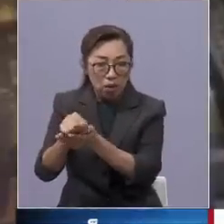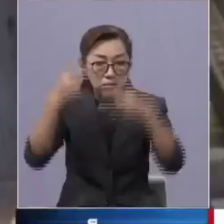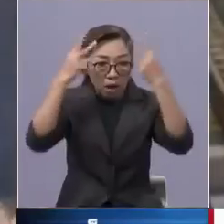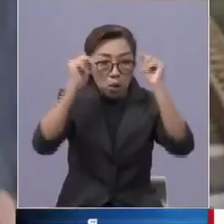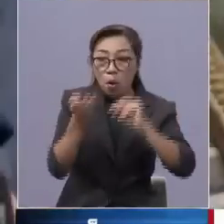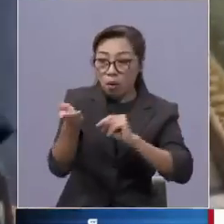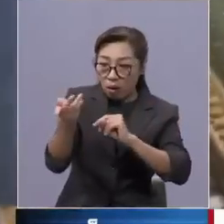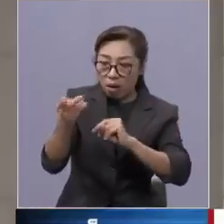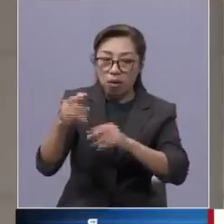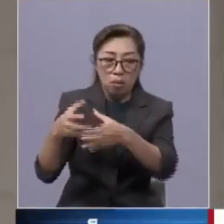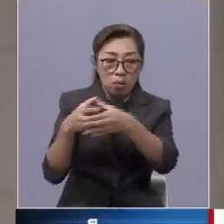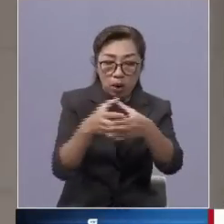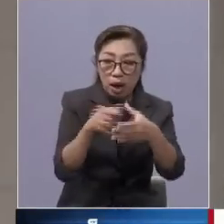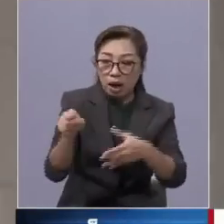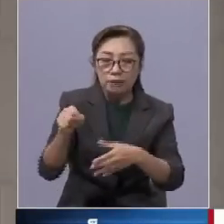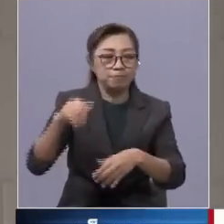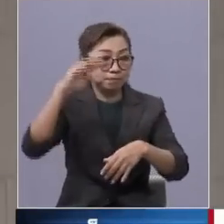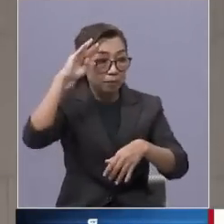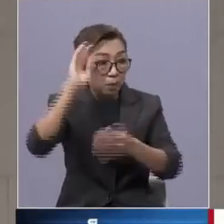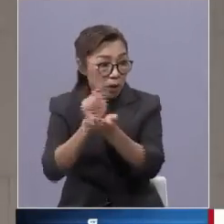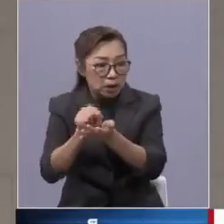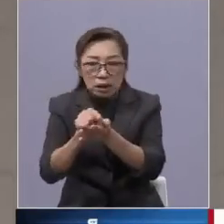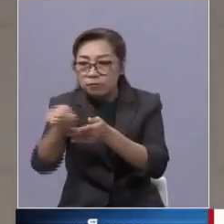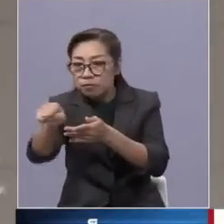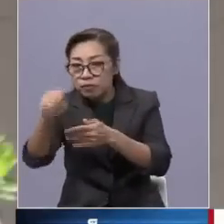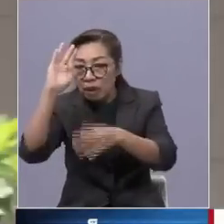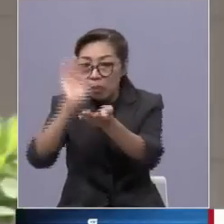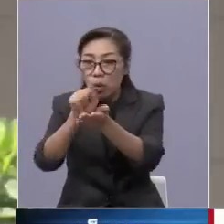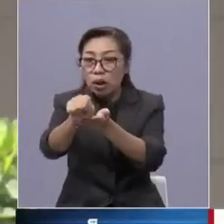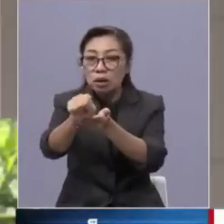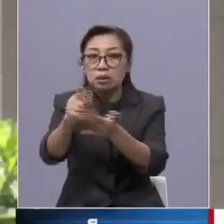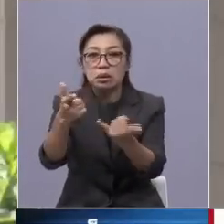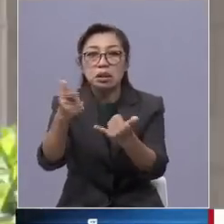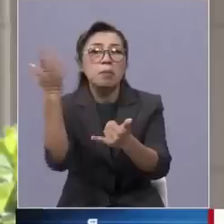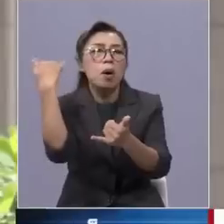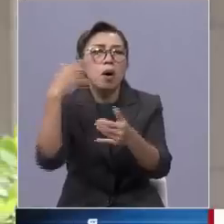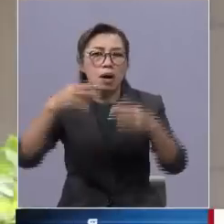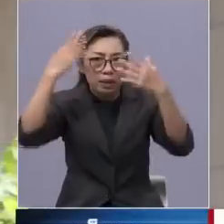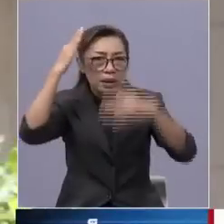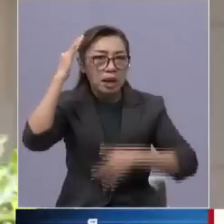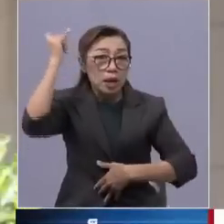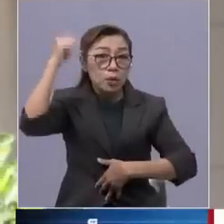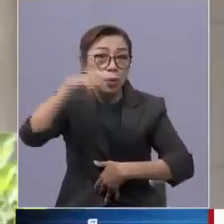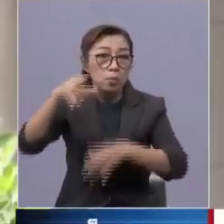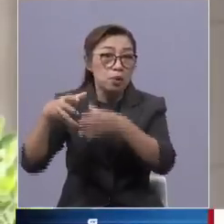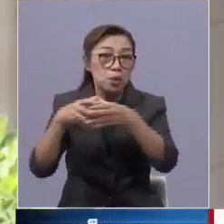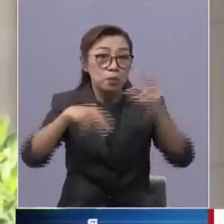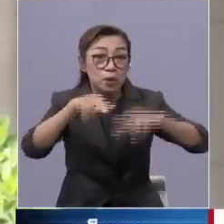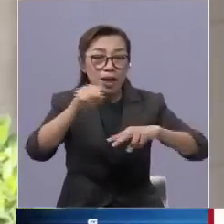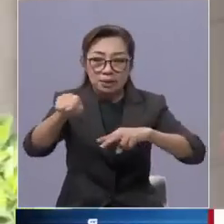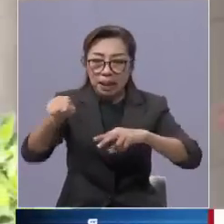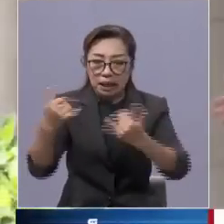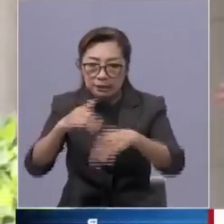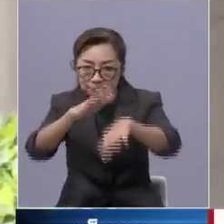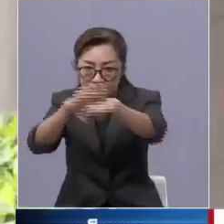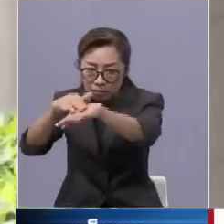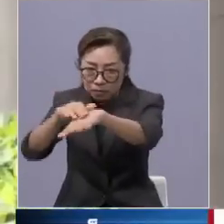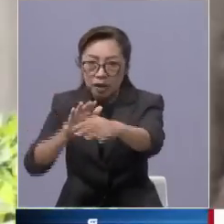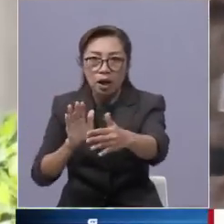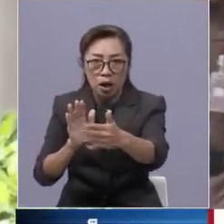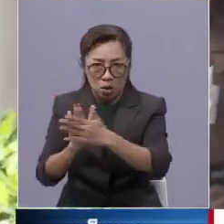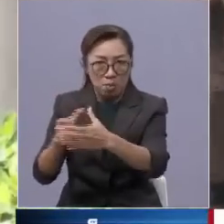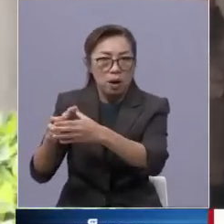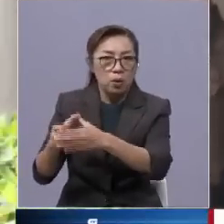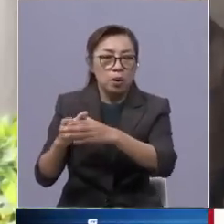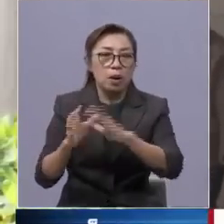ามเดิมของอดีตนายกยิ่งลักษณ์ซึ่งตอนนี้กระจัดกระจายไปอารักขาบุคคลสำคัญไม่ว่าจะไปติดตามพลตำรวจเอกจากทิพย์ชัยจินดาอดีตผบ.